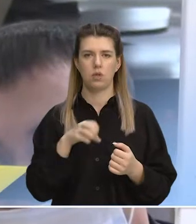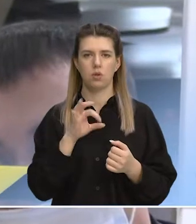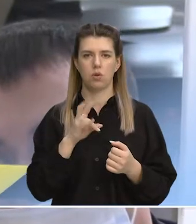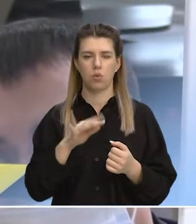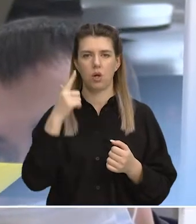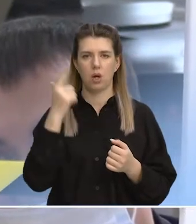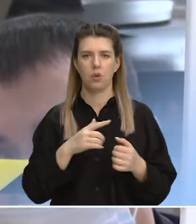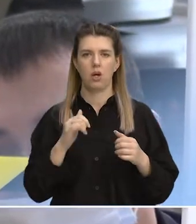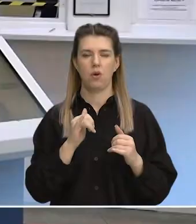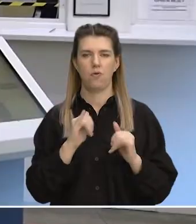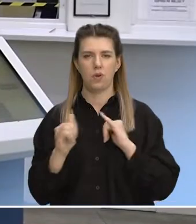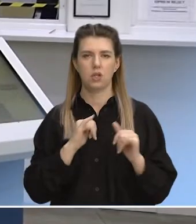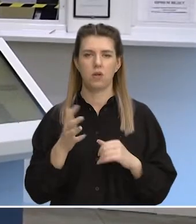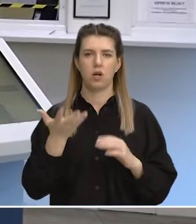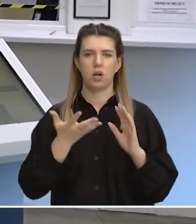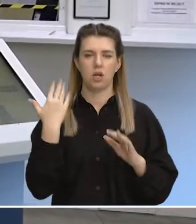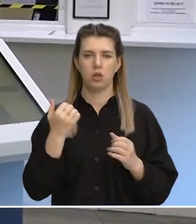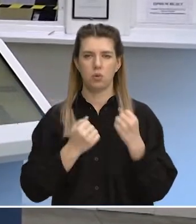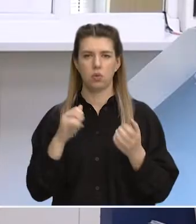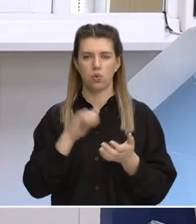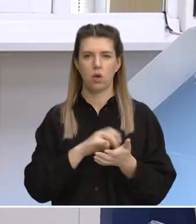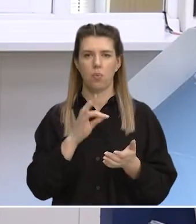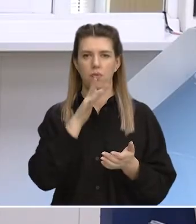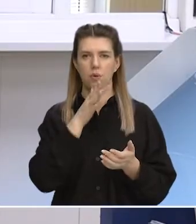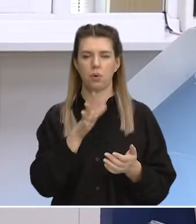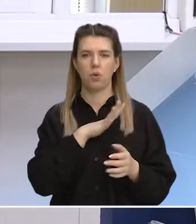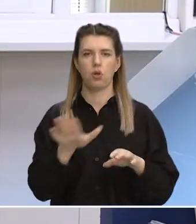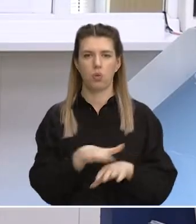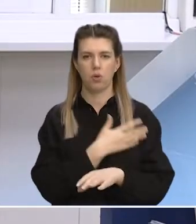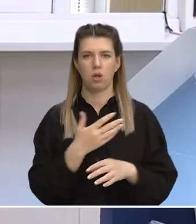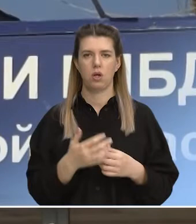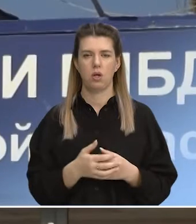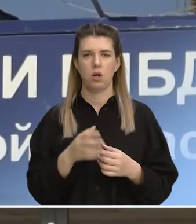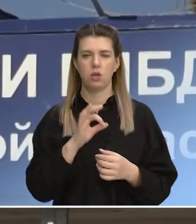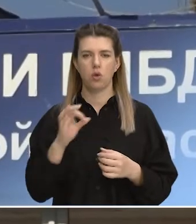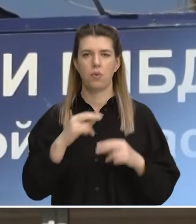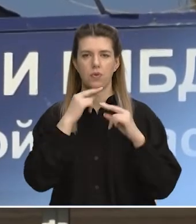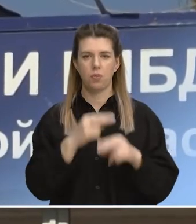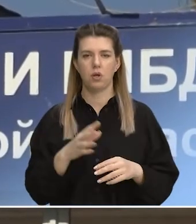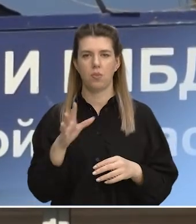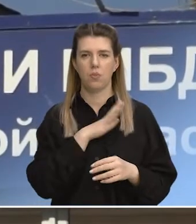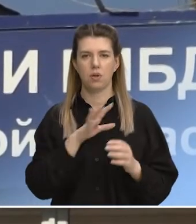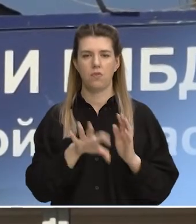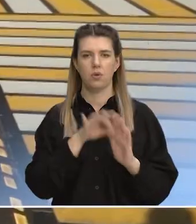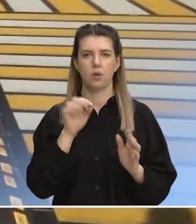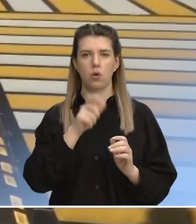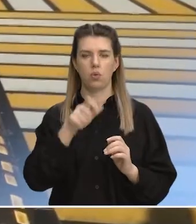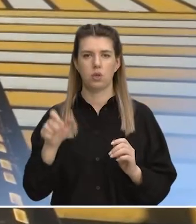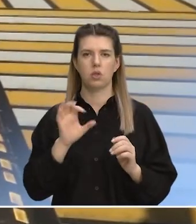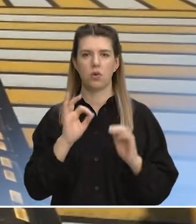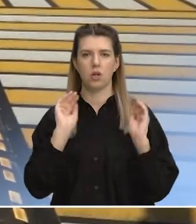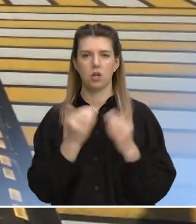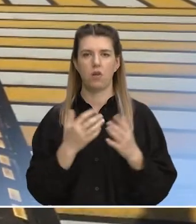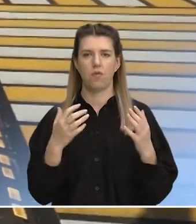сотрудники грамотные, вежливые. Раньше ставил машину на учет, по времени намного дольше занимало. особое внимание было уделено гражданам